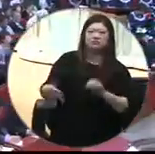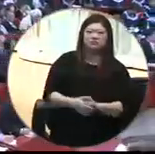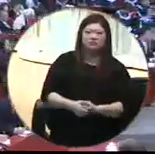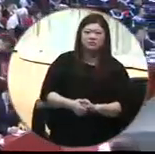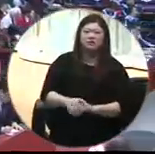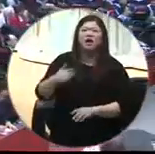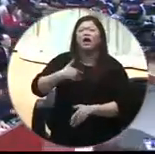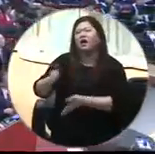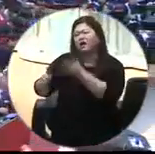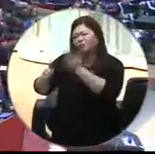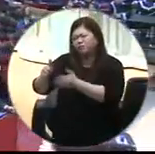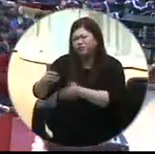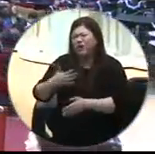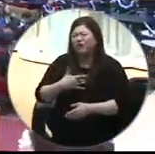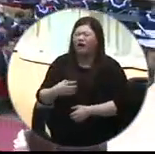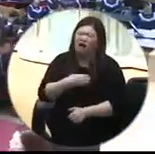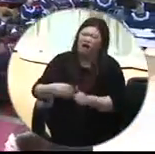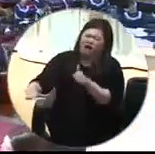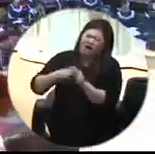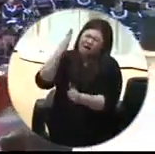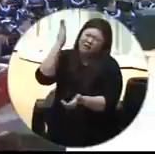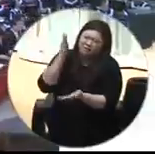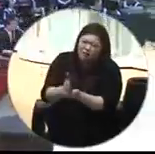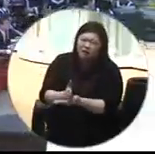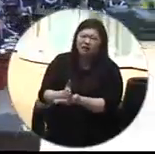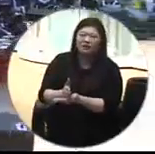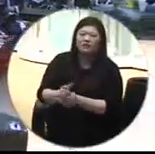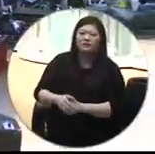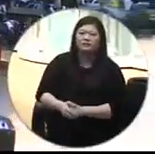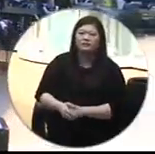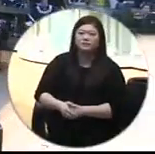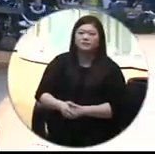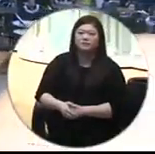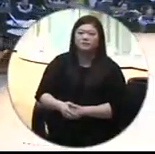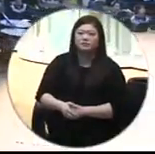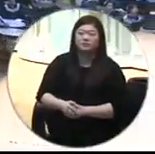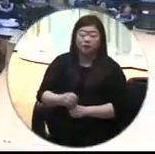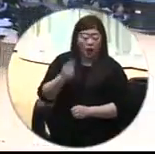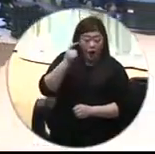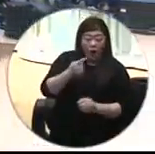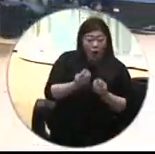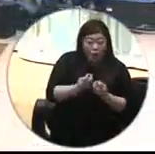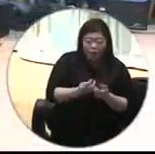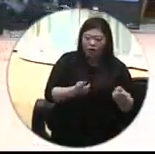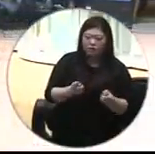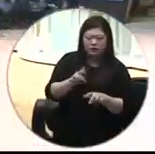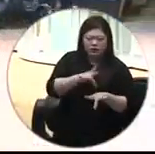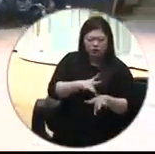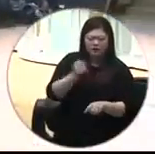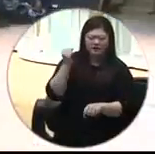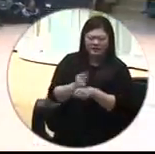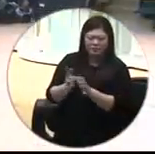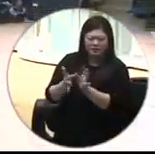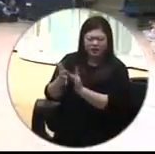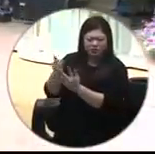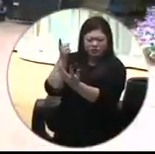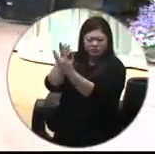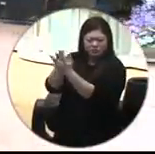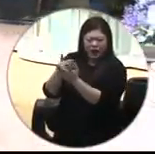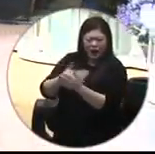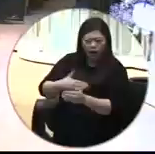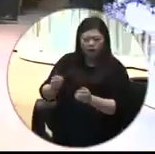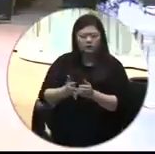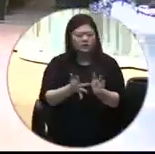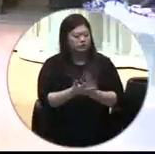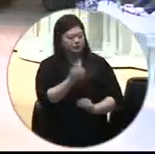당신께 구하오니 나를 괴롭게 하지 마옵소서 하니 이는 예수께서 이미 더러운 귀신을 명하사 그 사람에게서 나오라 하셨습니다.